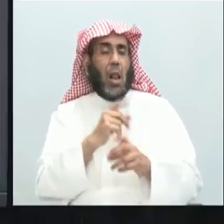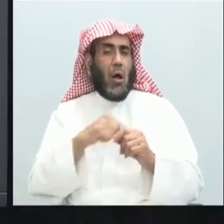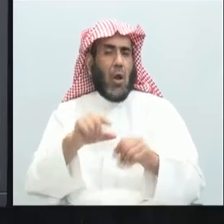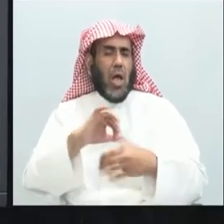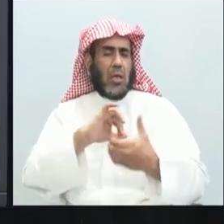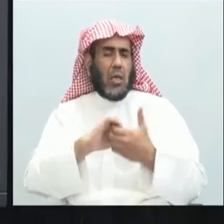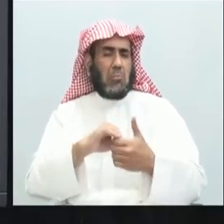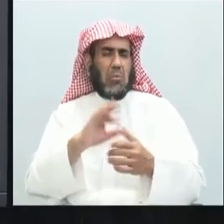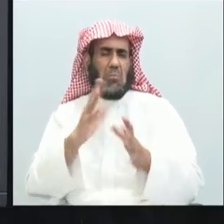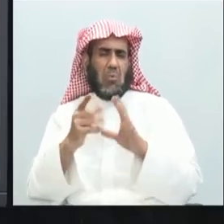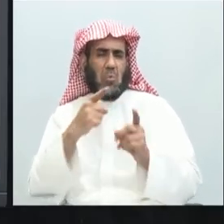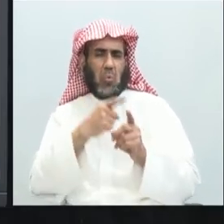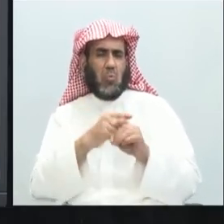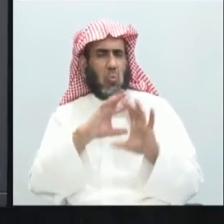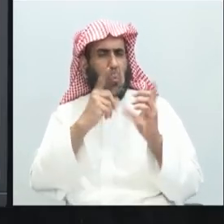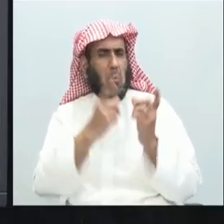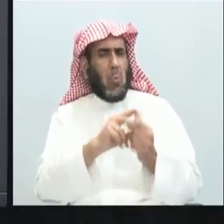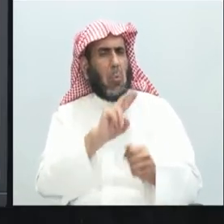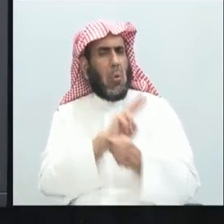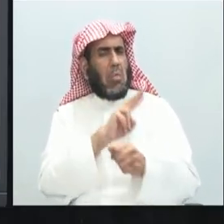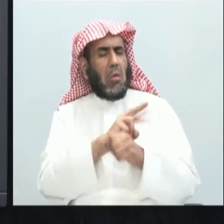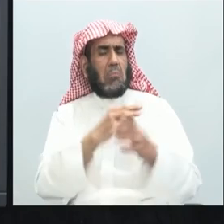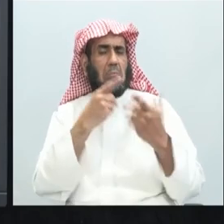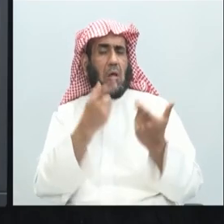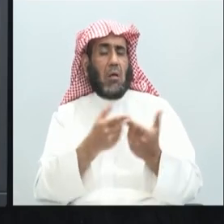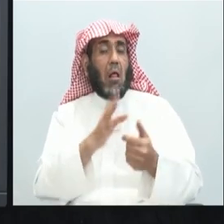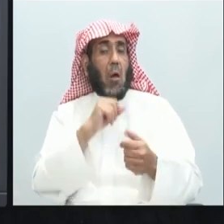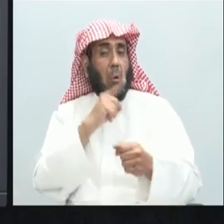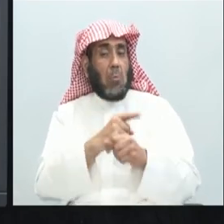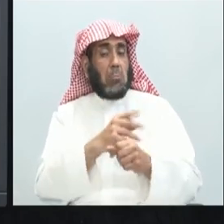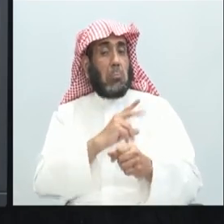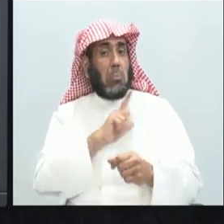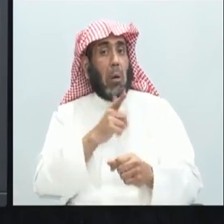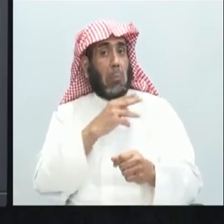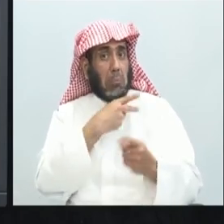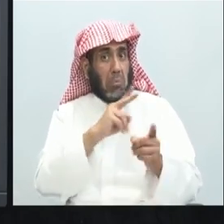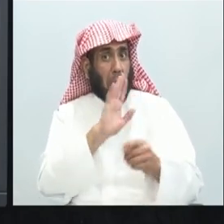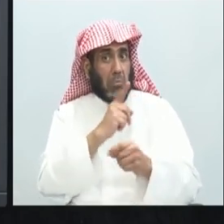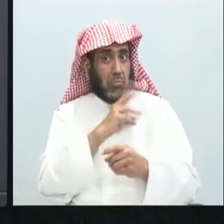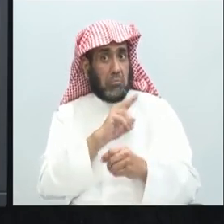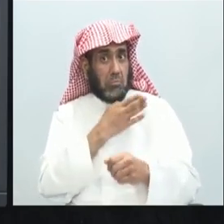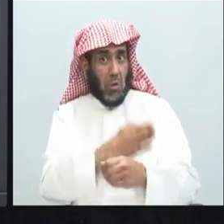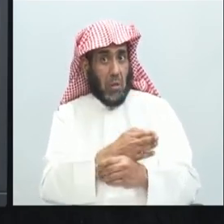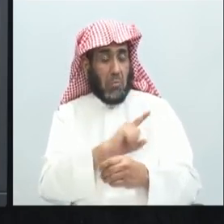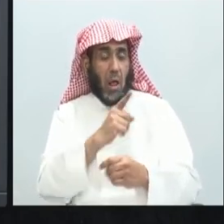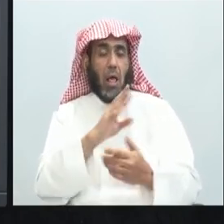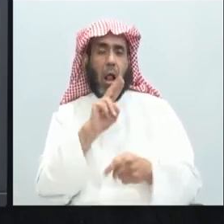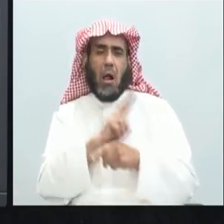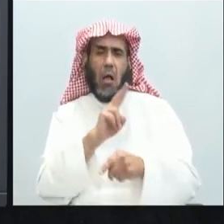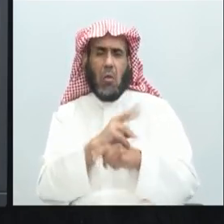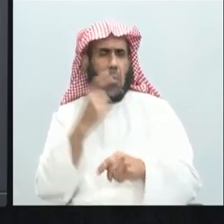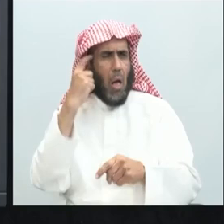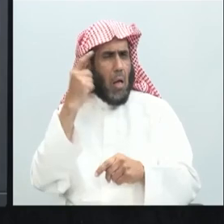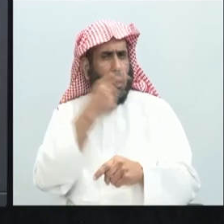زميل لا سمح الله يتصل بهذه الصفه الكذب هل ساقوم بتصديقه فانتم اذا ساعد الكذب يعطي